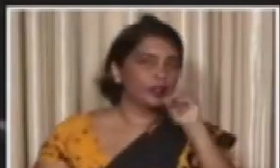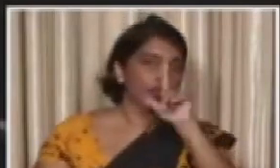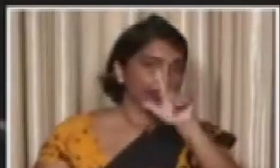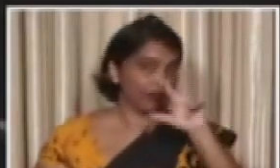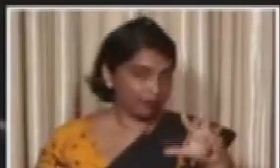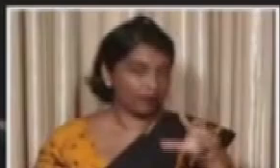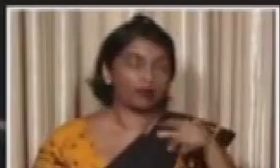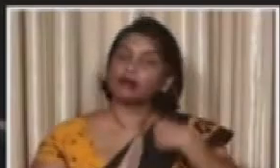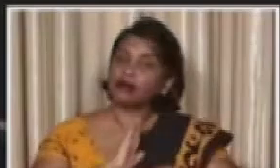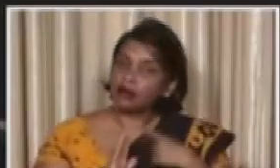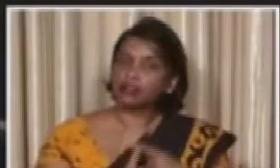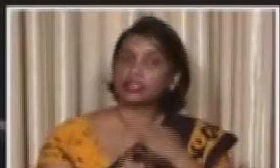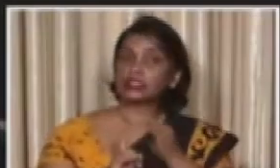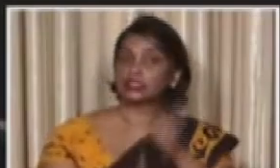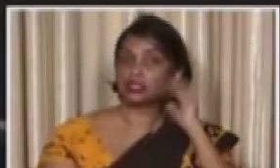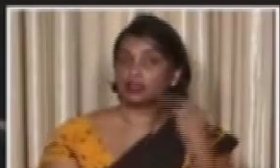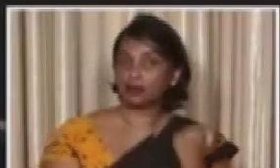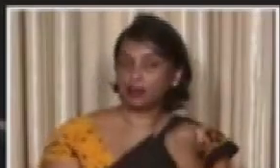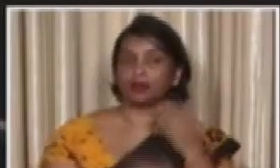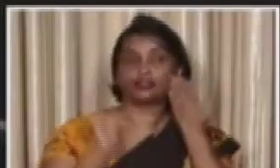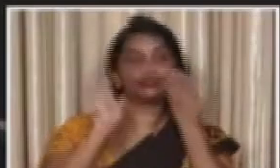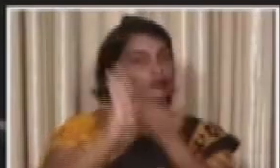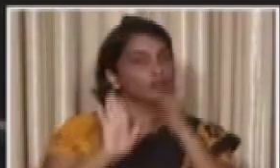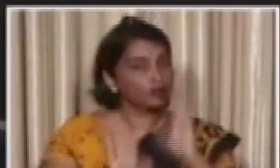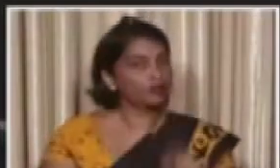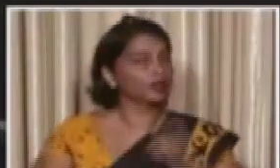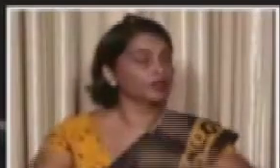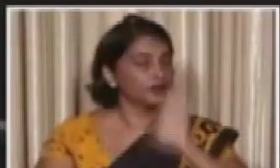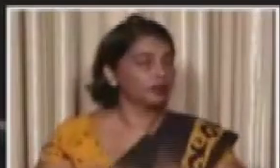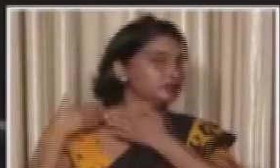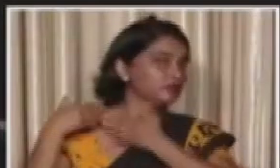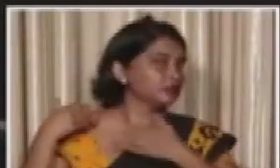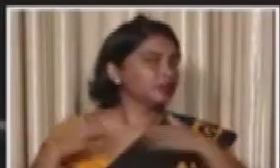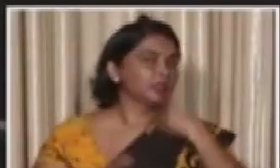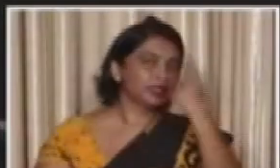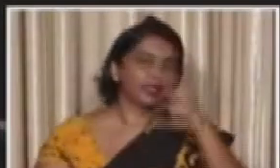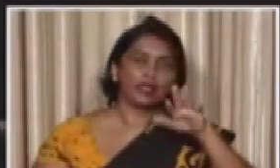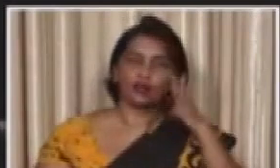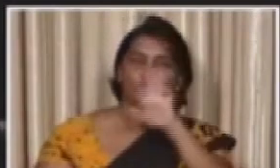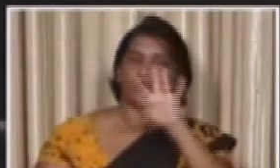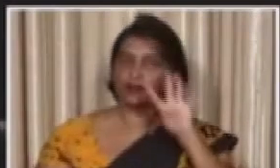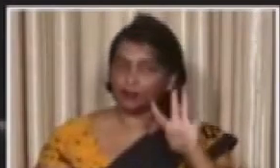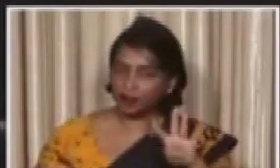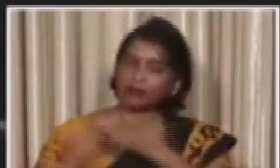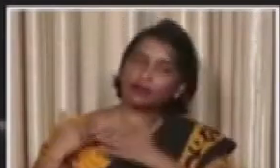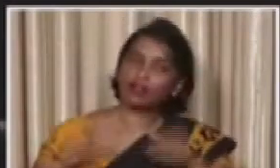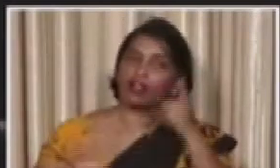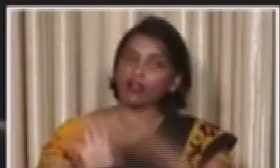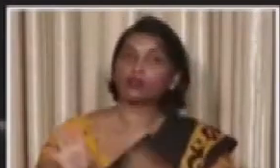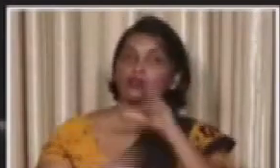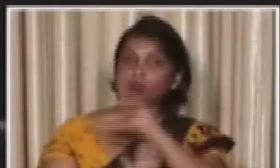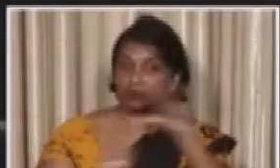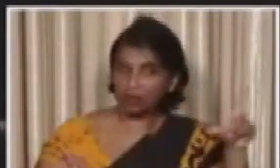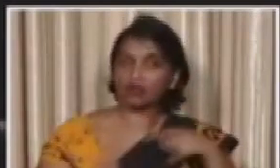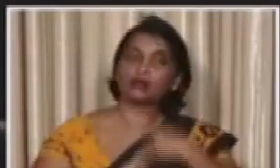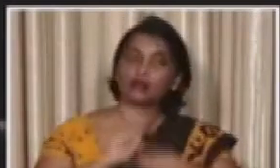1978 මේ රටට විධායක ජනාධිපති ක්‍රමය හඳුන්වා දුන් අවස්ථාවේ සිට 1994 දක්වාම අවුරුදු 17ක්